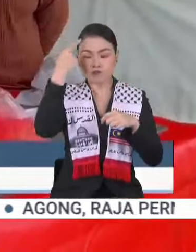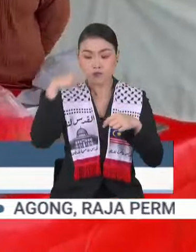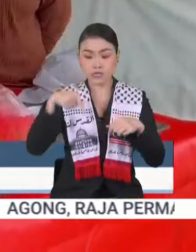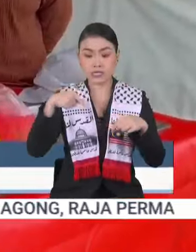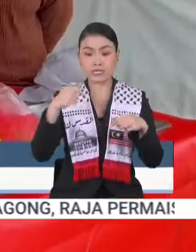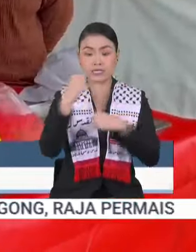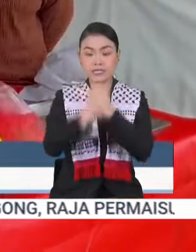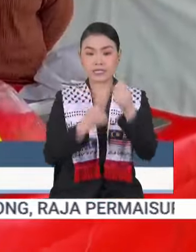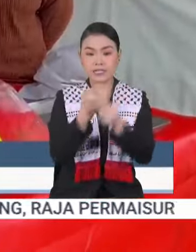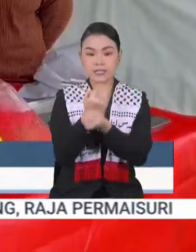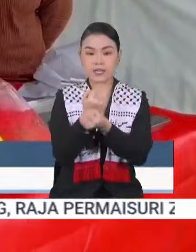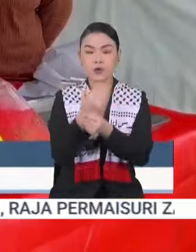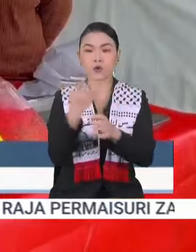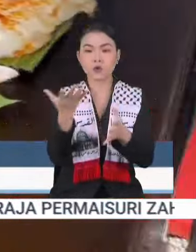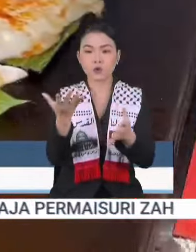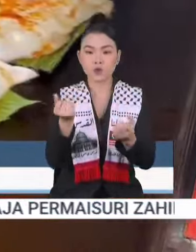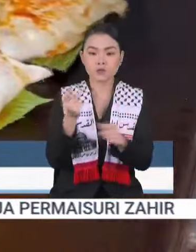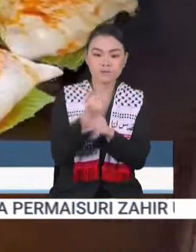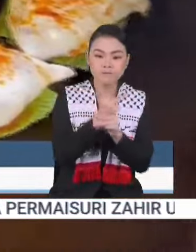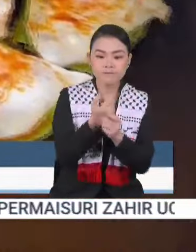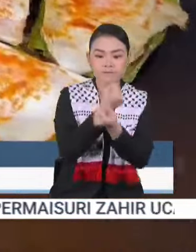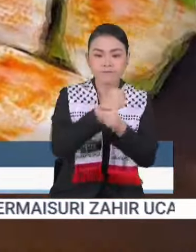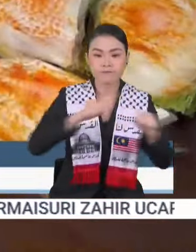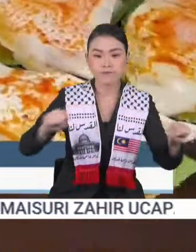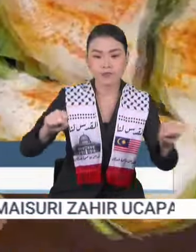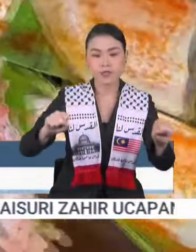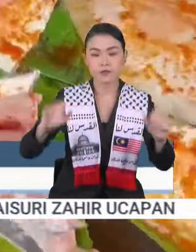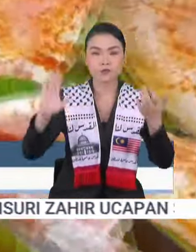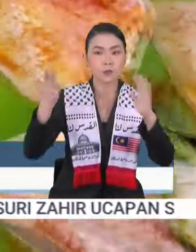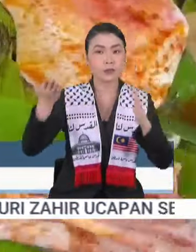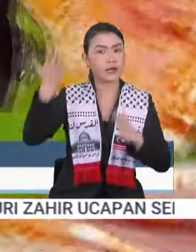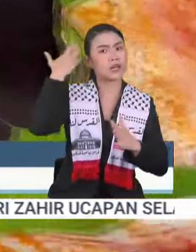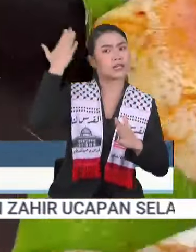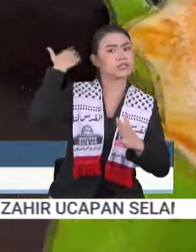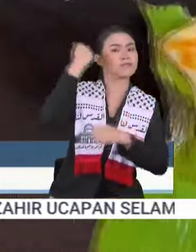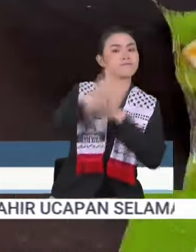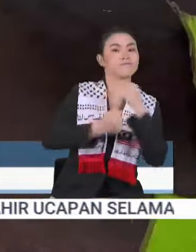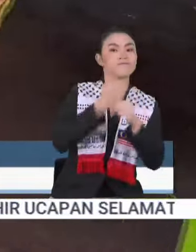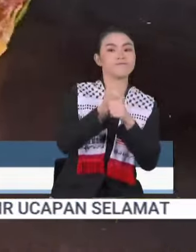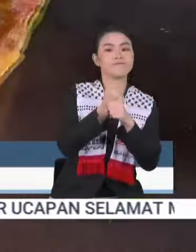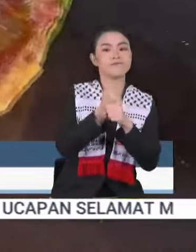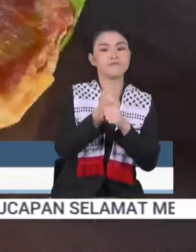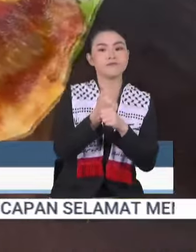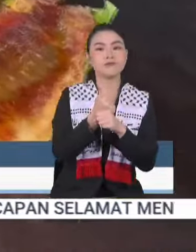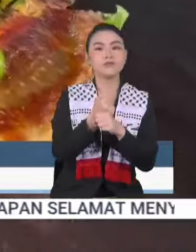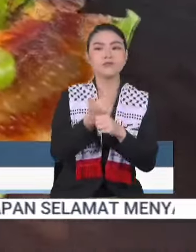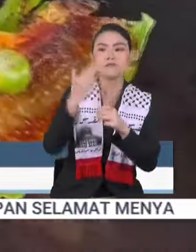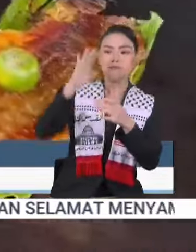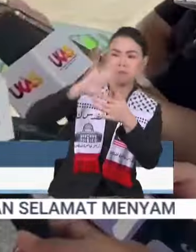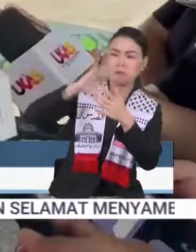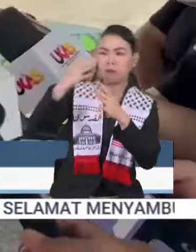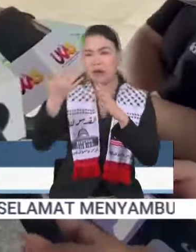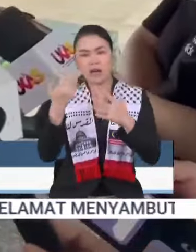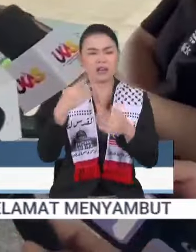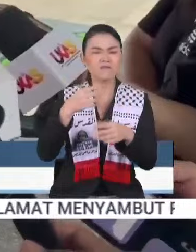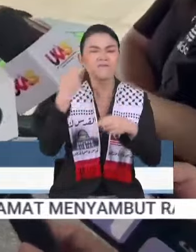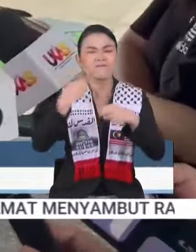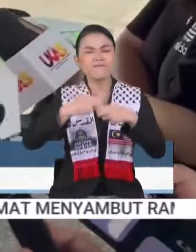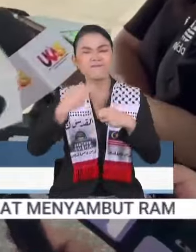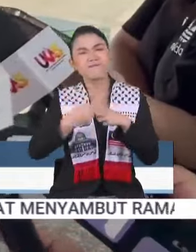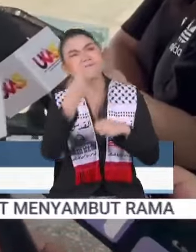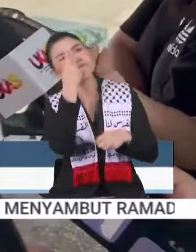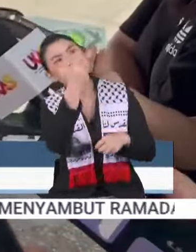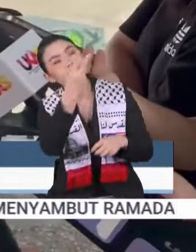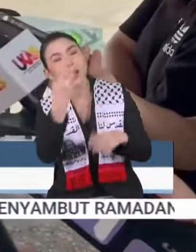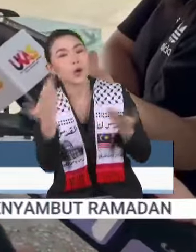sebahunudah perkara tersebut dibuat kalau dibandingkan dengan tahun-tahun lepas bertemu belakang jadi susah untuk membuatkan